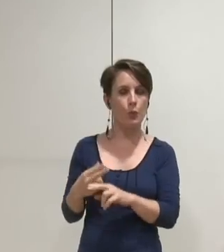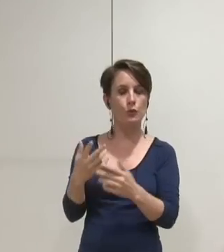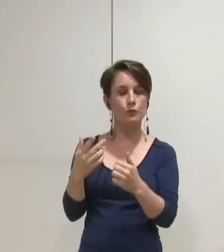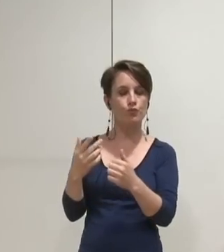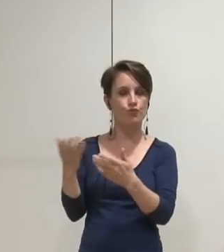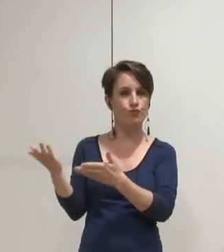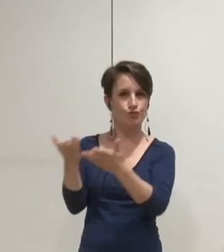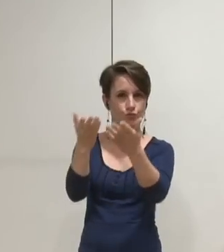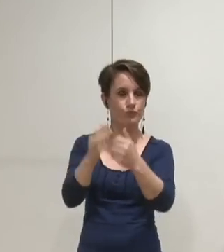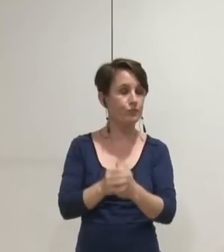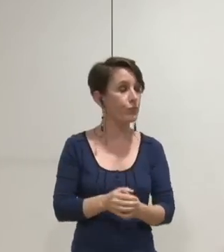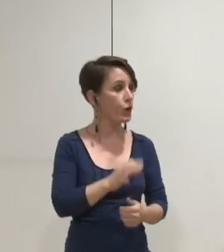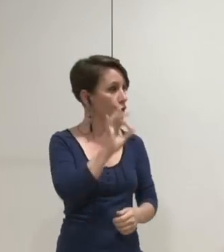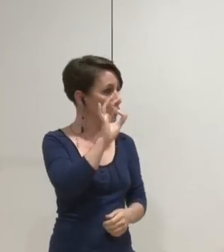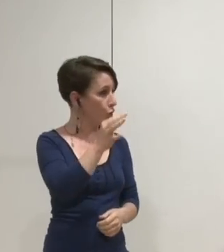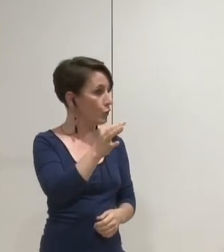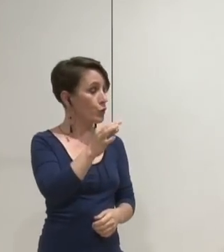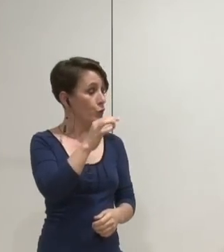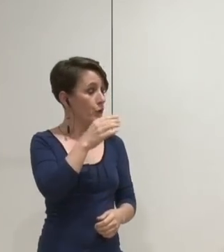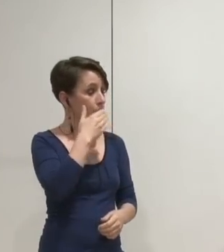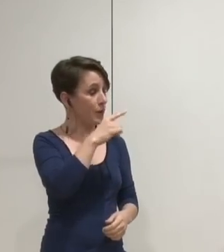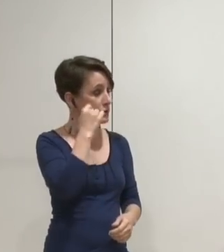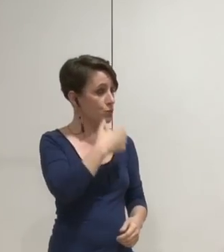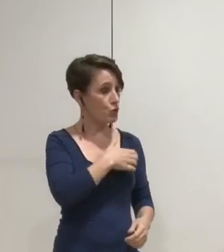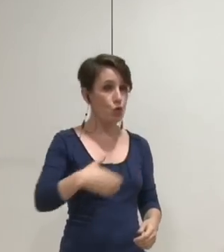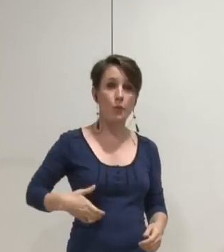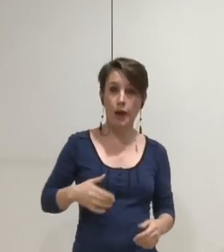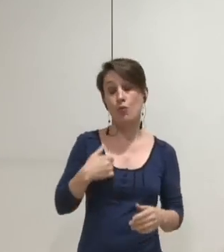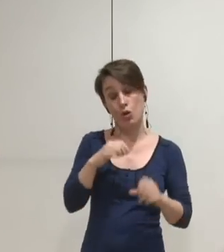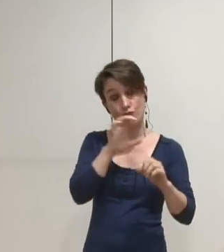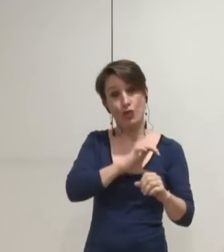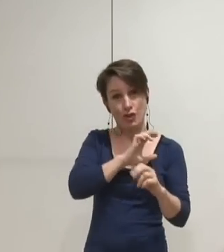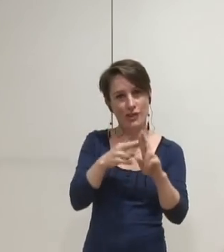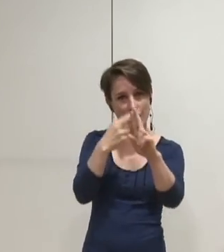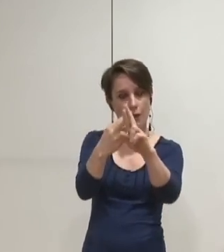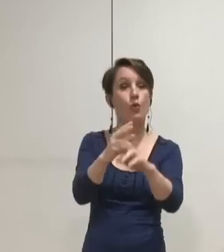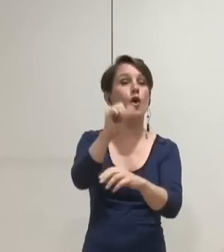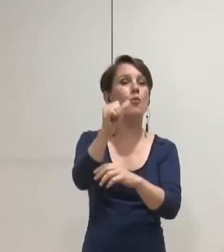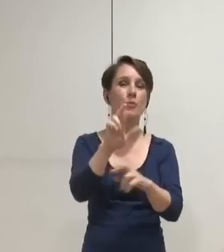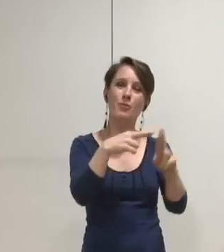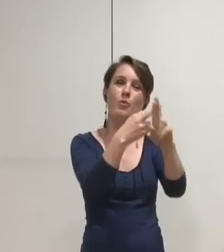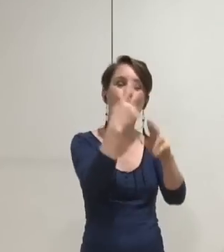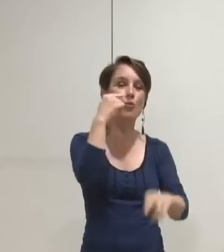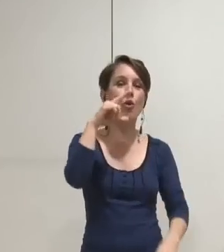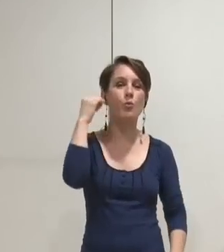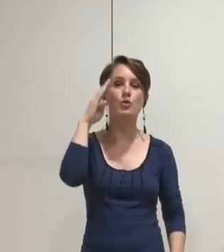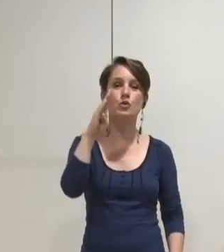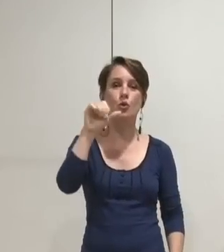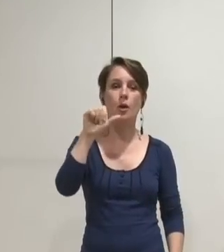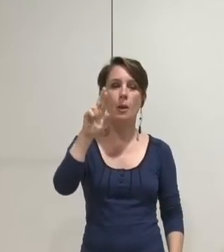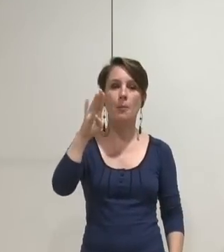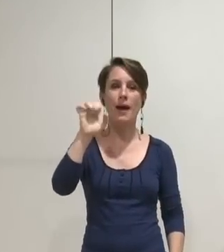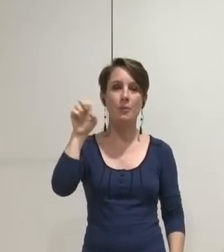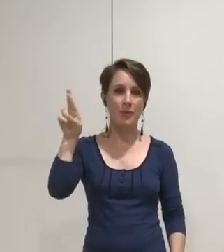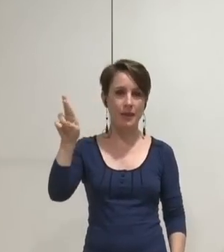oui merci Monsieur le Maire je vais effectivement tenter de répondre en commençant par par Monsieur barbier qui nous a interpellé sur sur